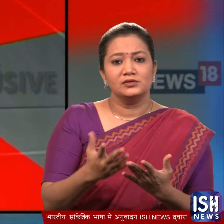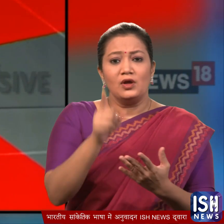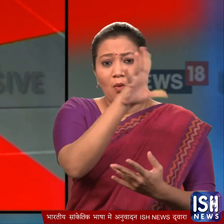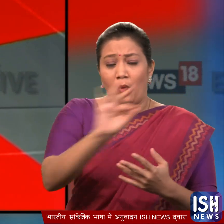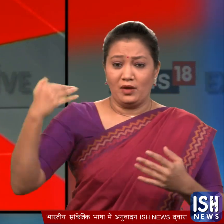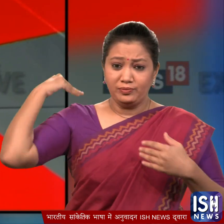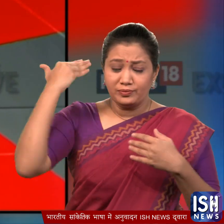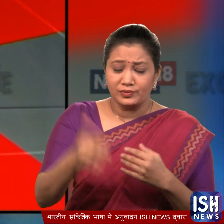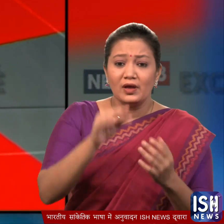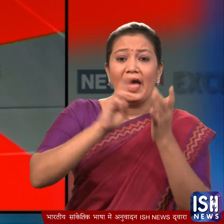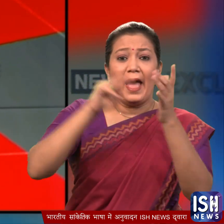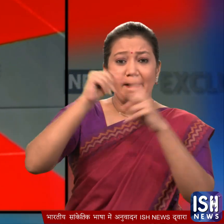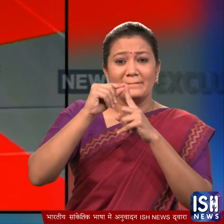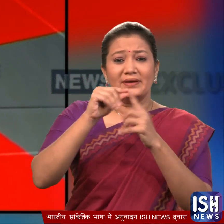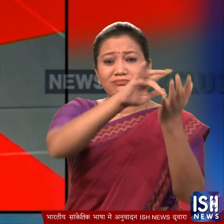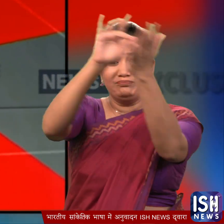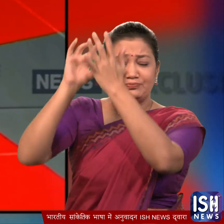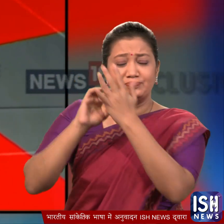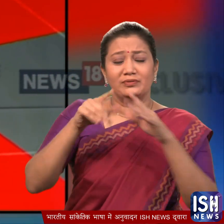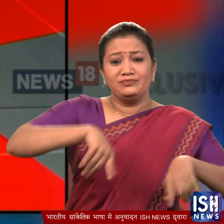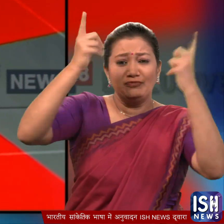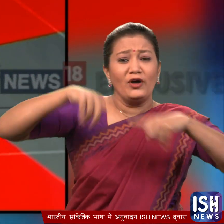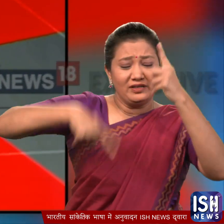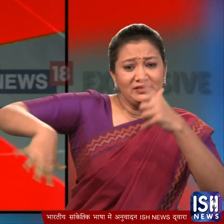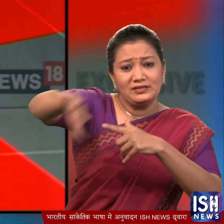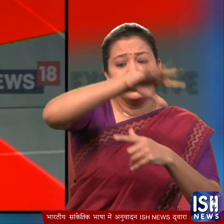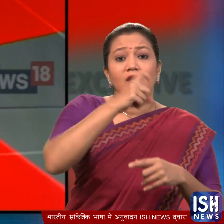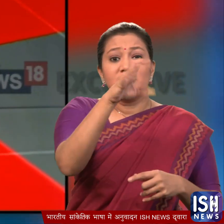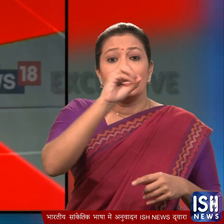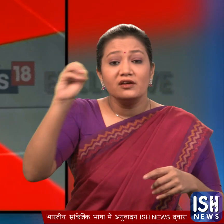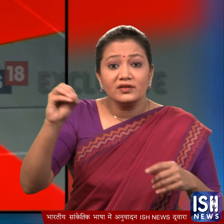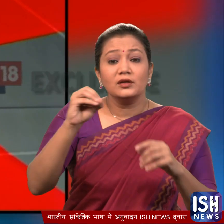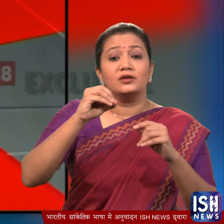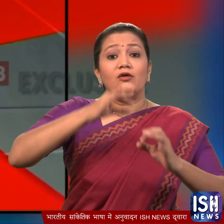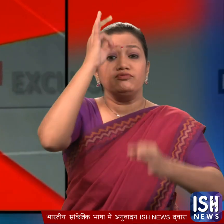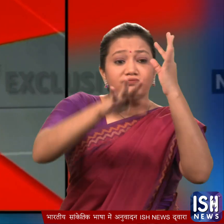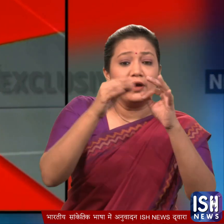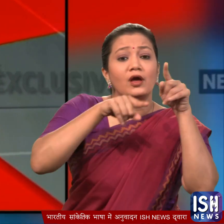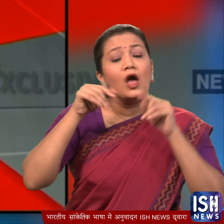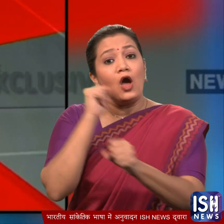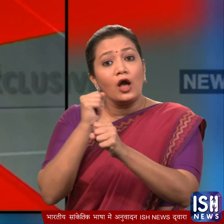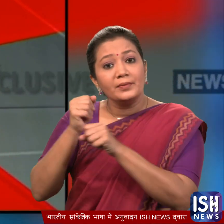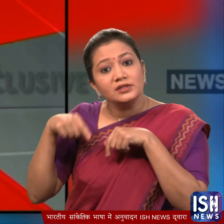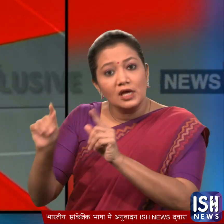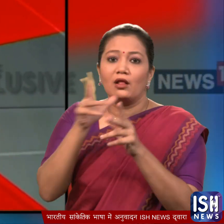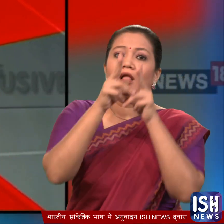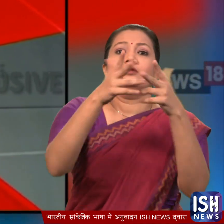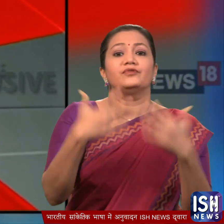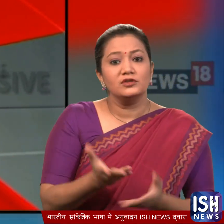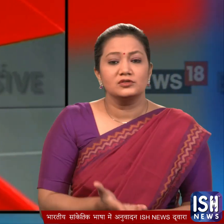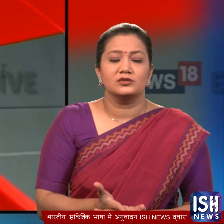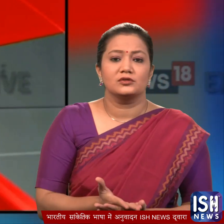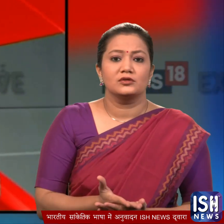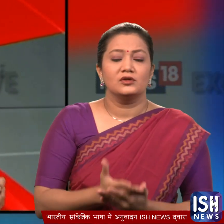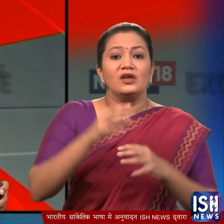हैं। बीते एक हफ्ते में इन मध्य प्रदेश के जंगलों में 700 से ज्यादा जगह आग लगने का अलर्ट सरकारी एजेंसी ने जारी किया